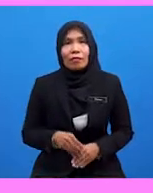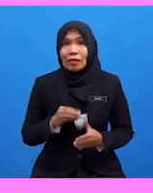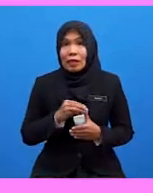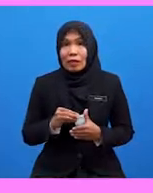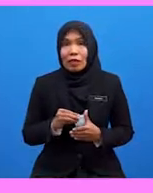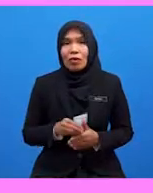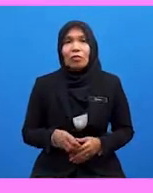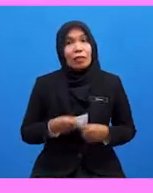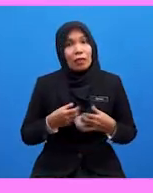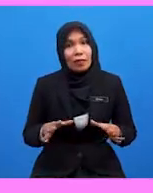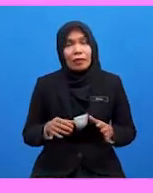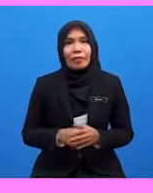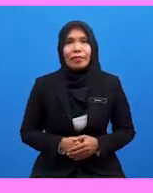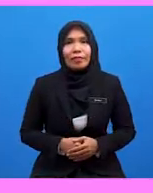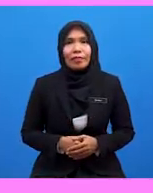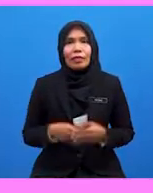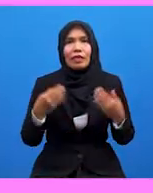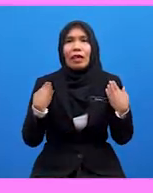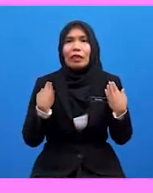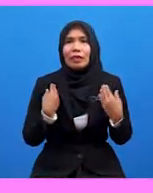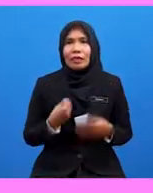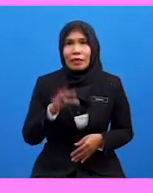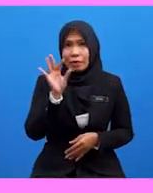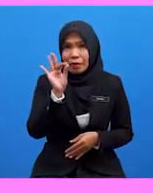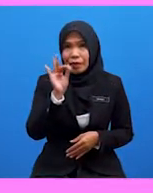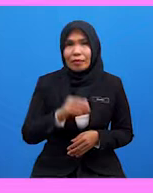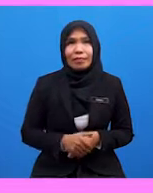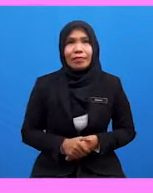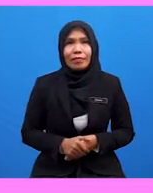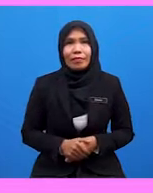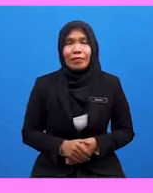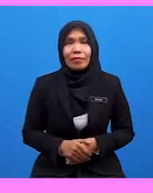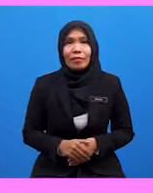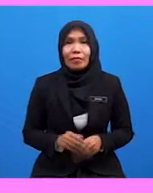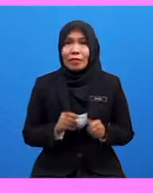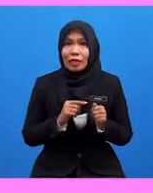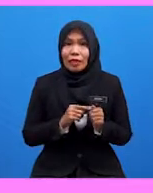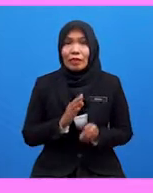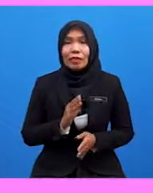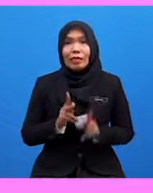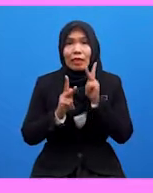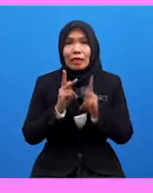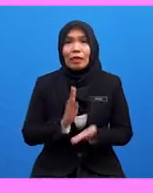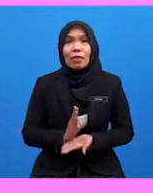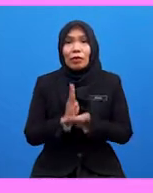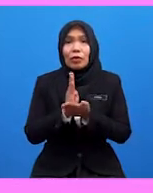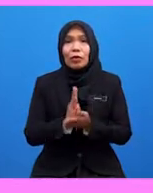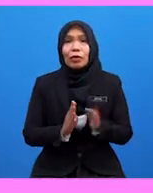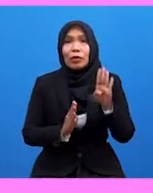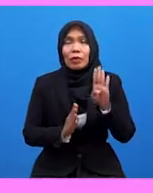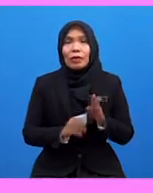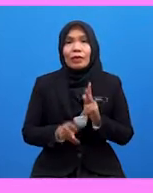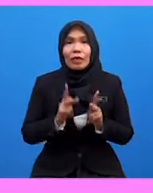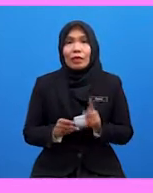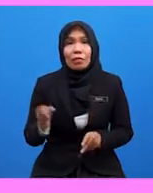Terdapat 9 jenis kata ini iaitu A. Kata bantu, B. Kata